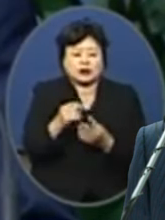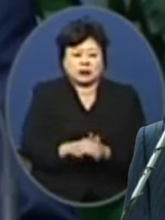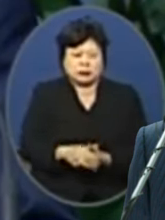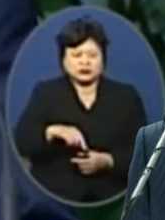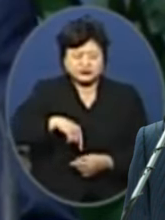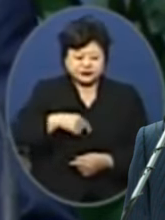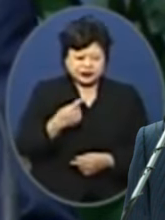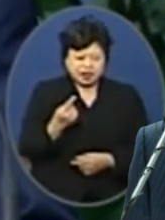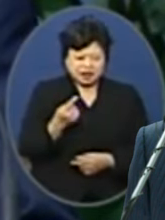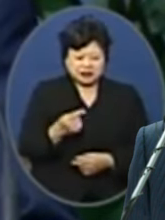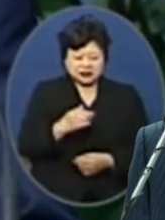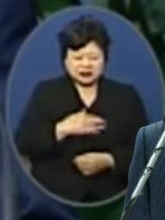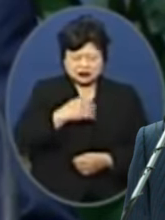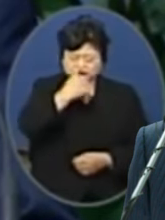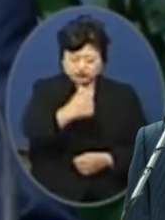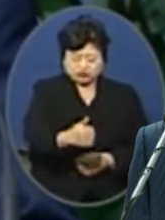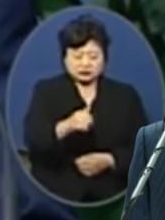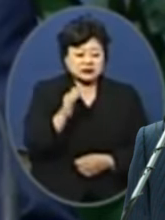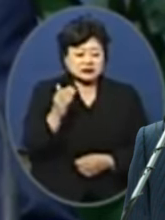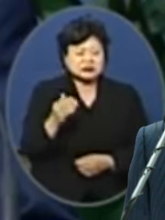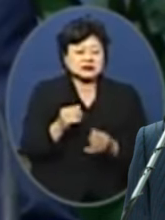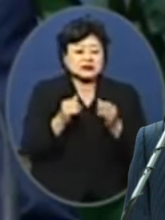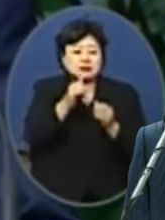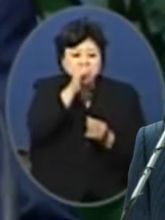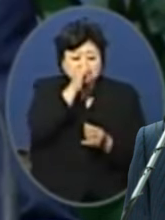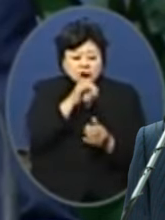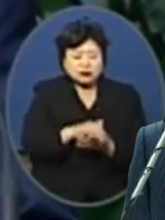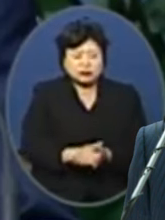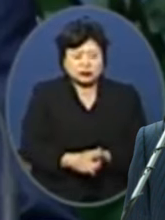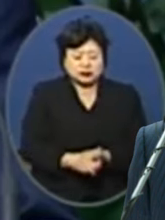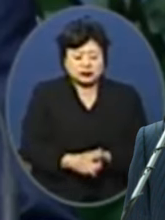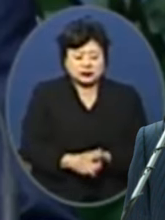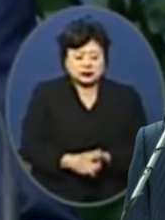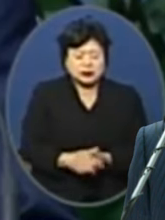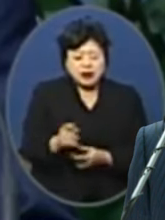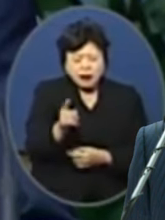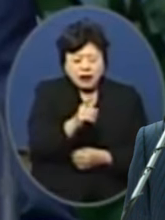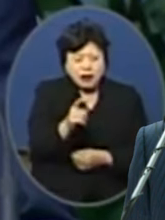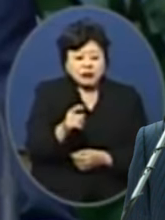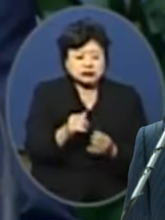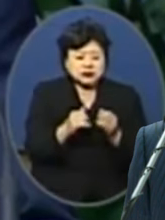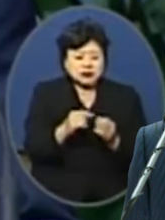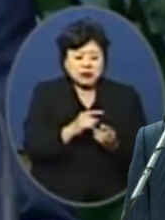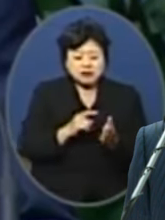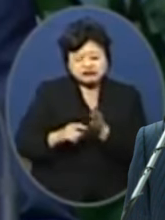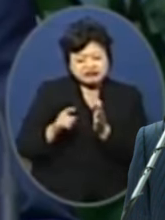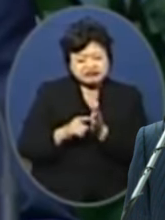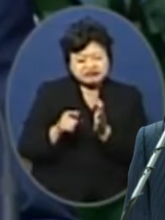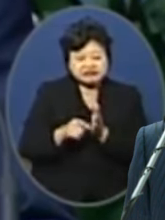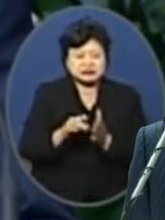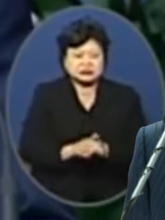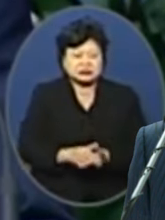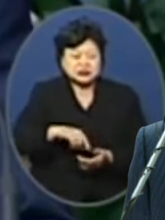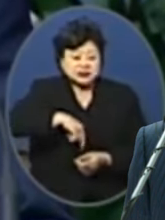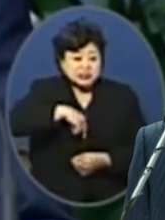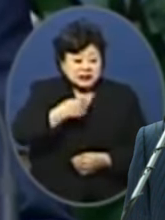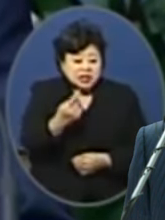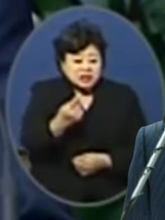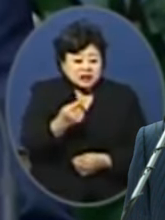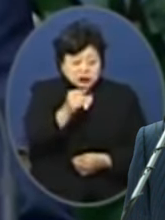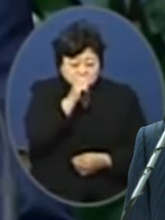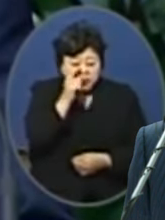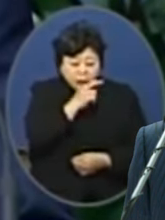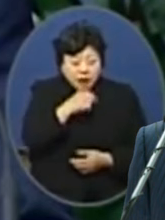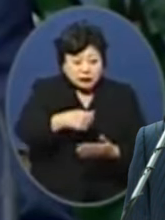자기가 자기의 주인이 해서 사는 사람입니다 아무 사람 말도 듣지 않습니다 자기가 좋고